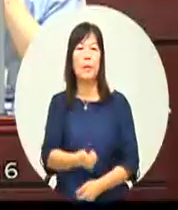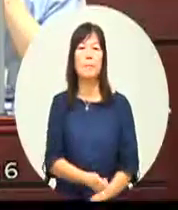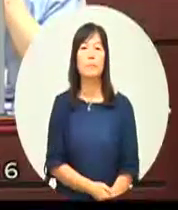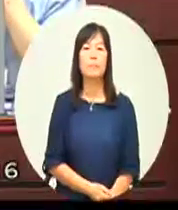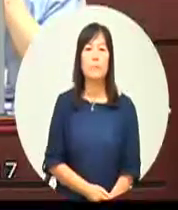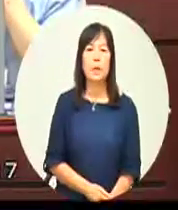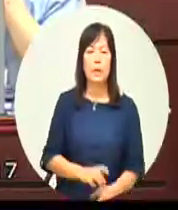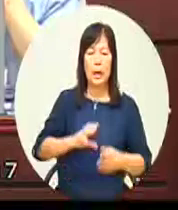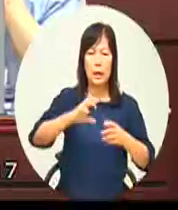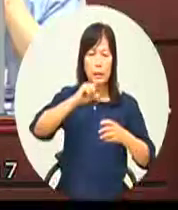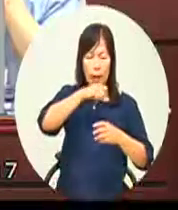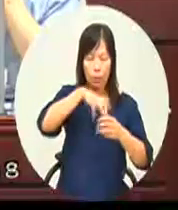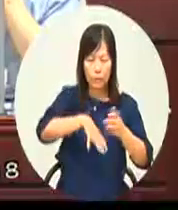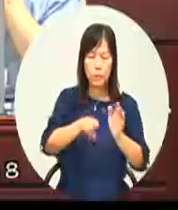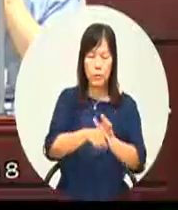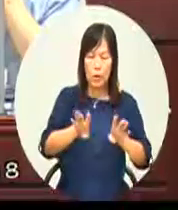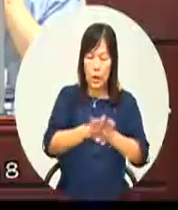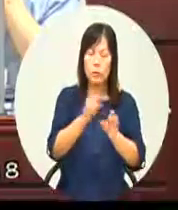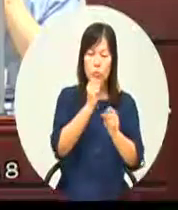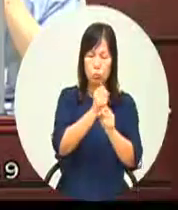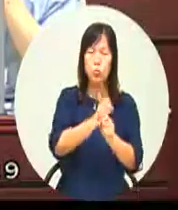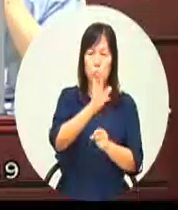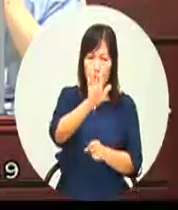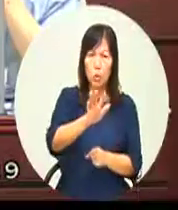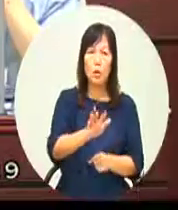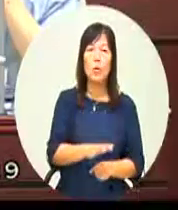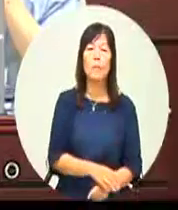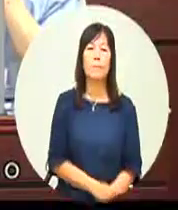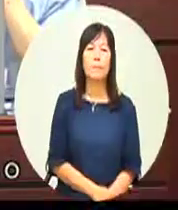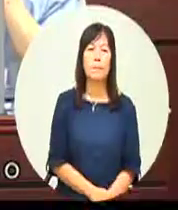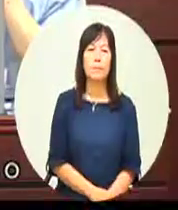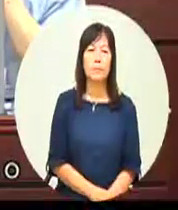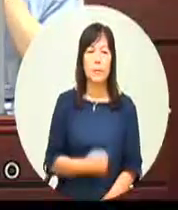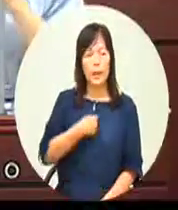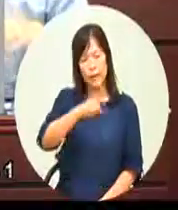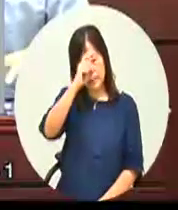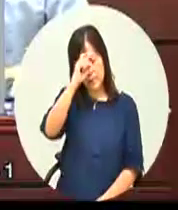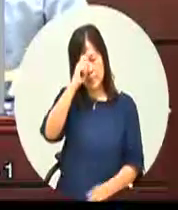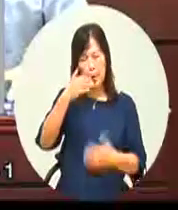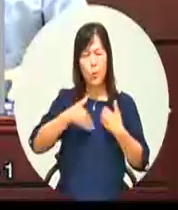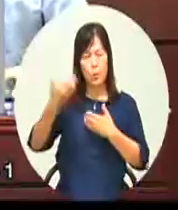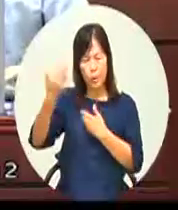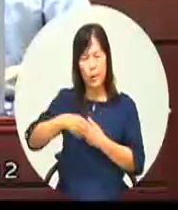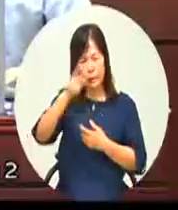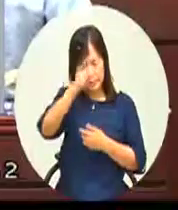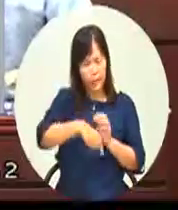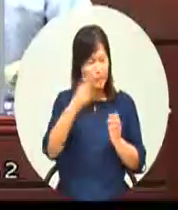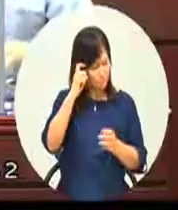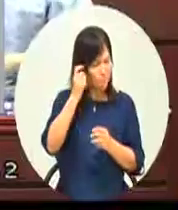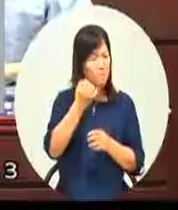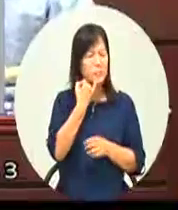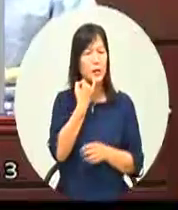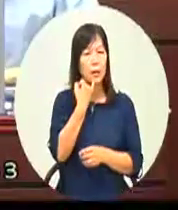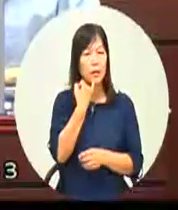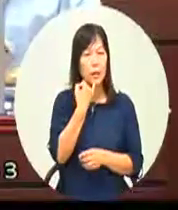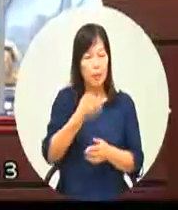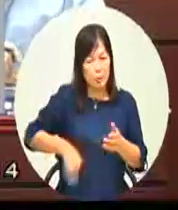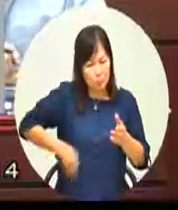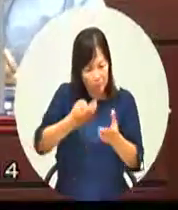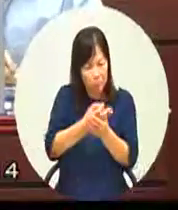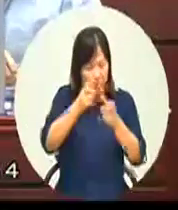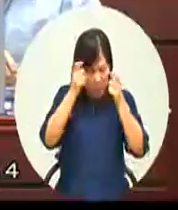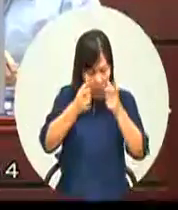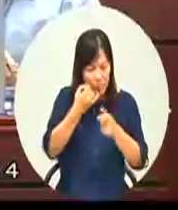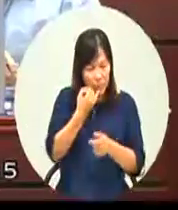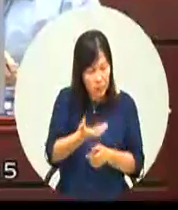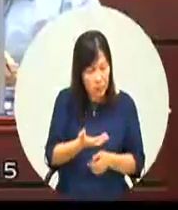内也有厂商在发展电动车，也希望能够欢迎他们来考虑是不是来投资高雄。那